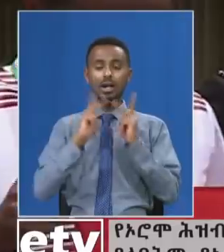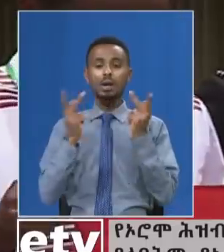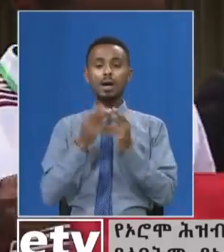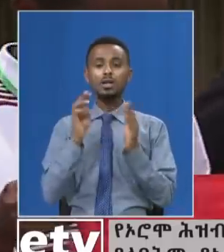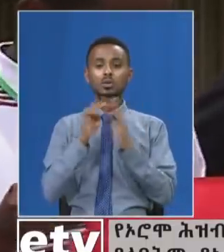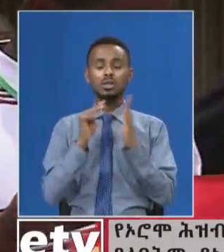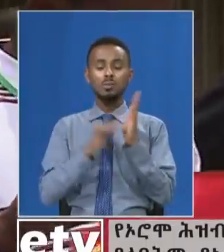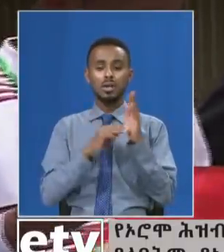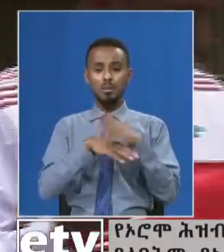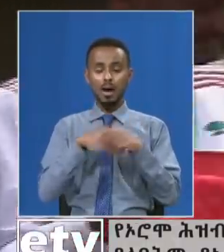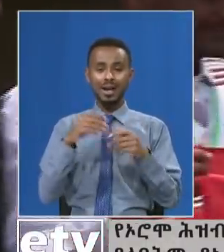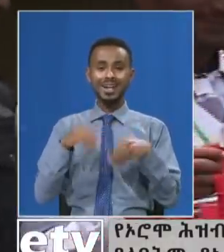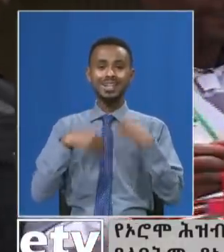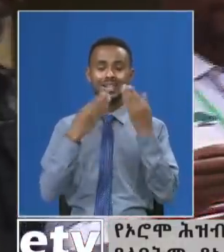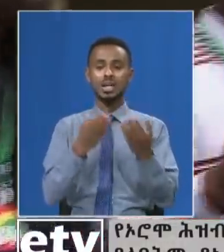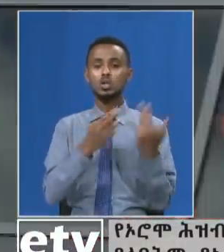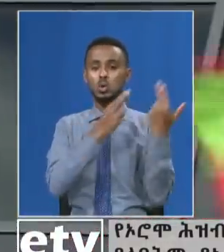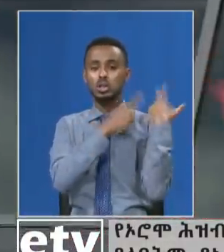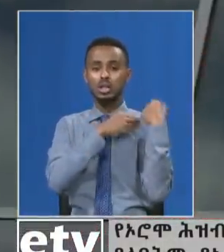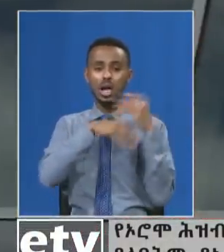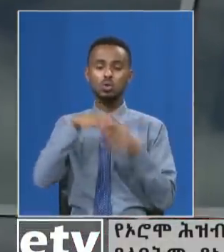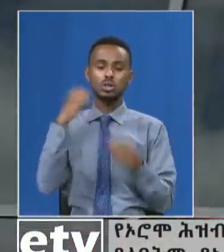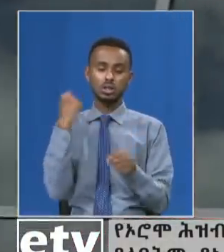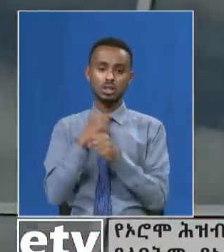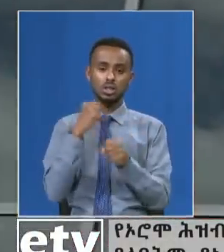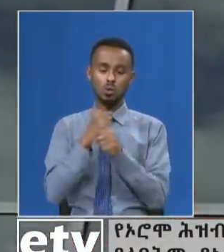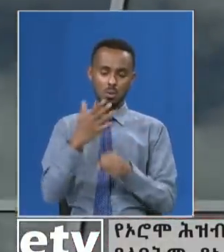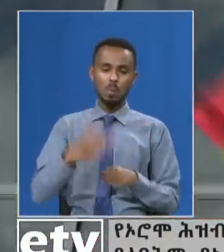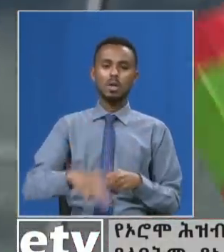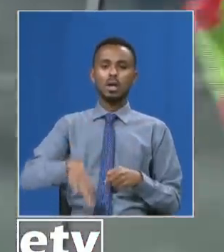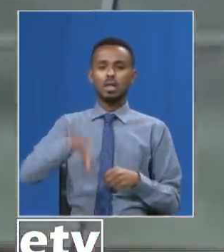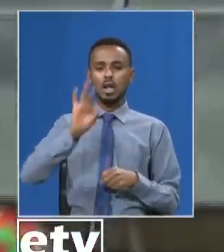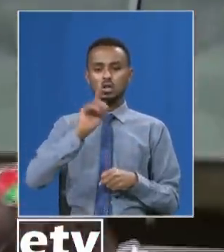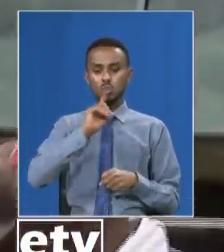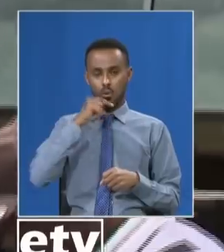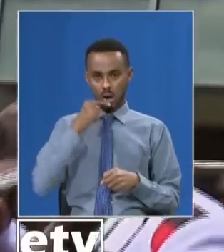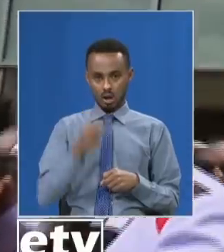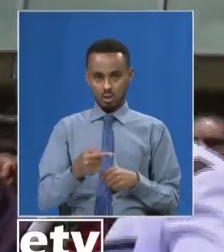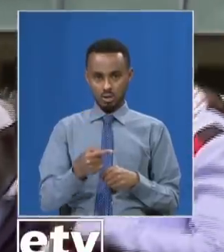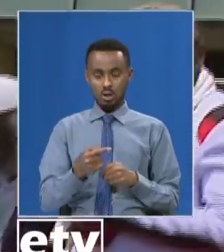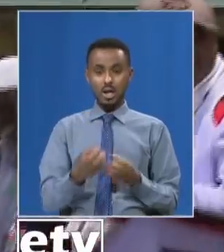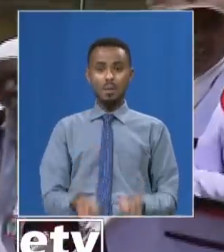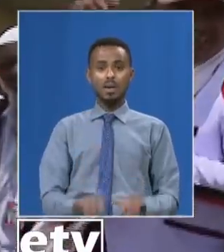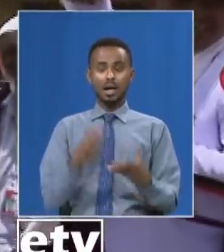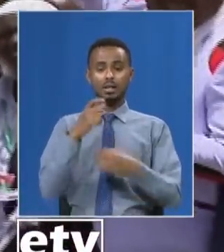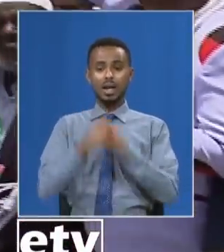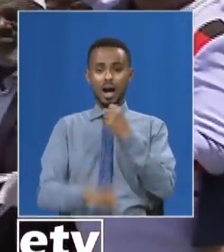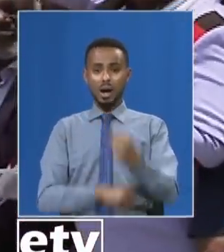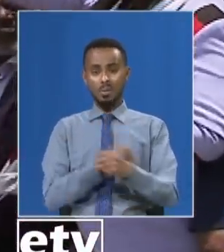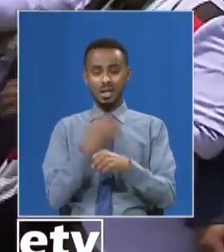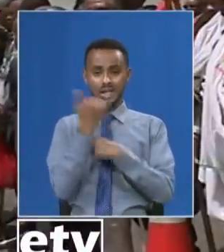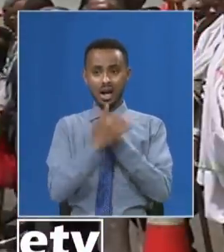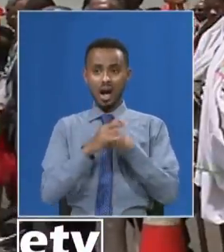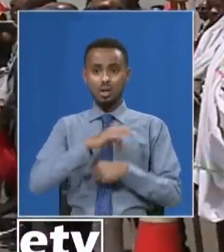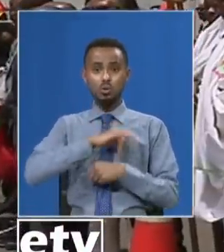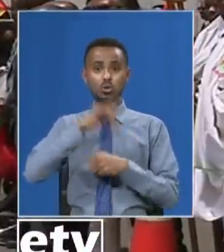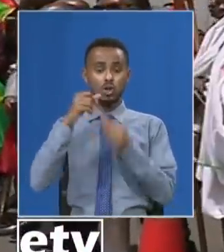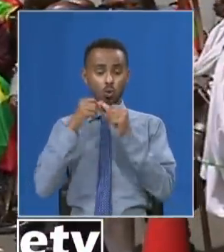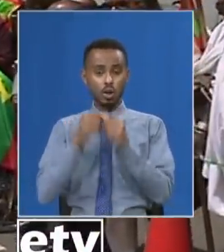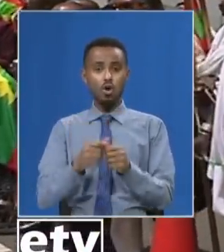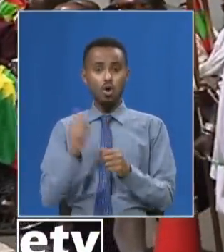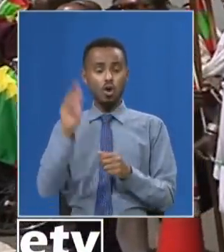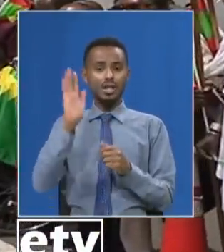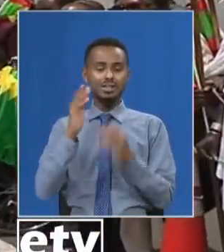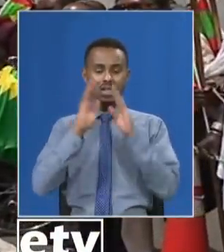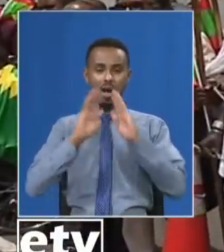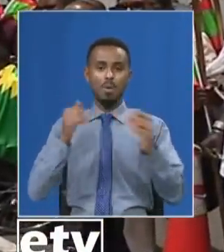ስነ ምግባርና ከተሰጣቸው ስልጣኖች ሲሰሩ በመገኘታቸው ነው ብለዋል ለበርካታ አመታት ከሀገር ውጭ ቆየው ኦነግ